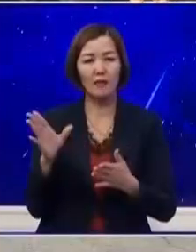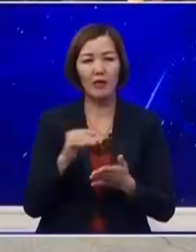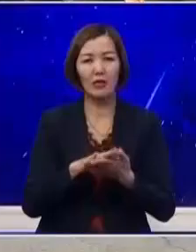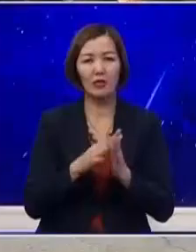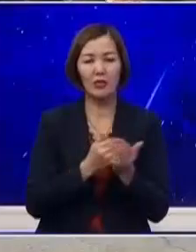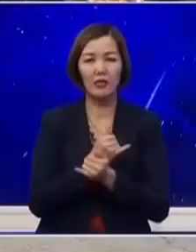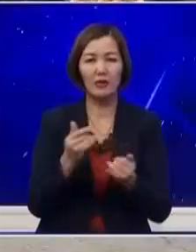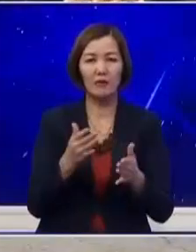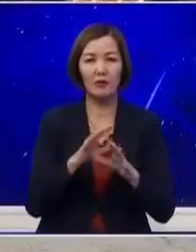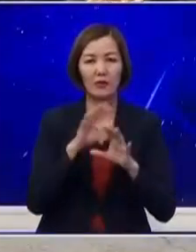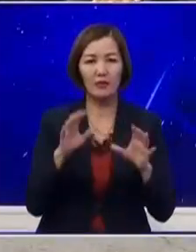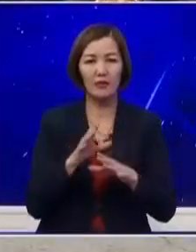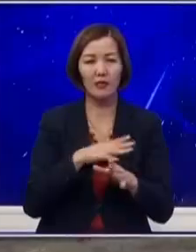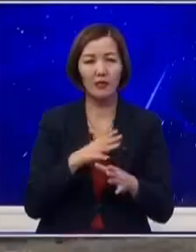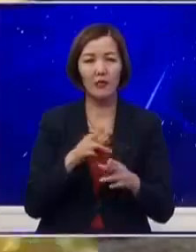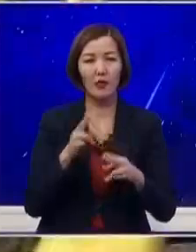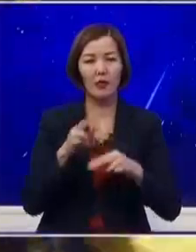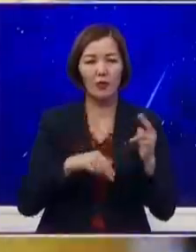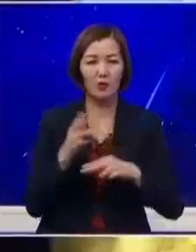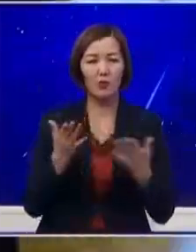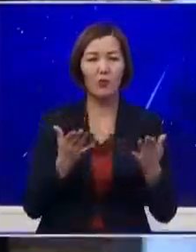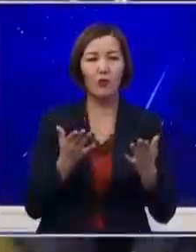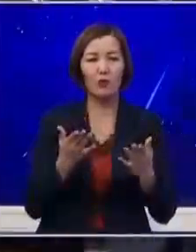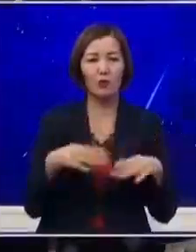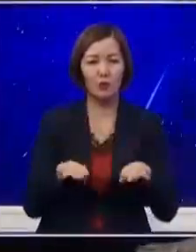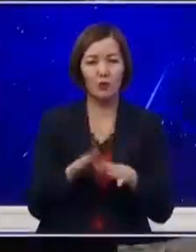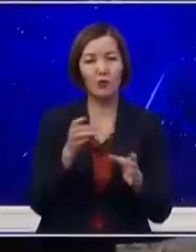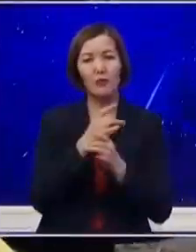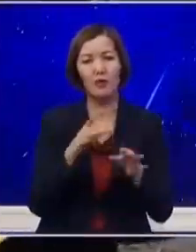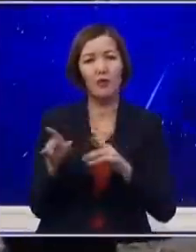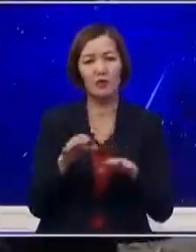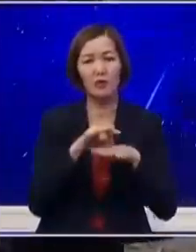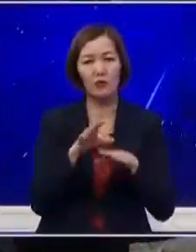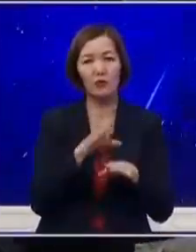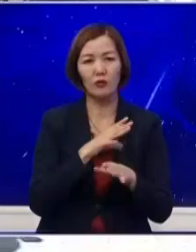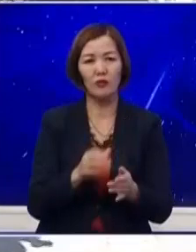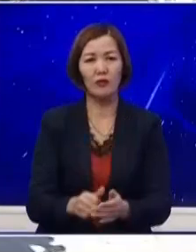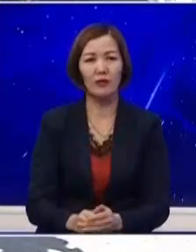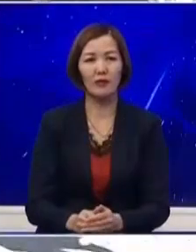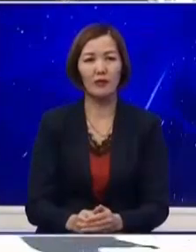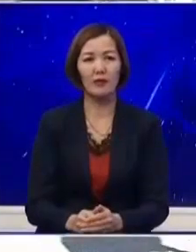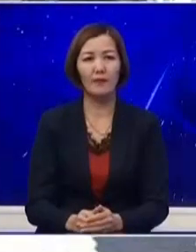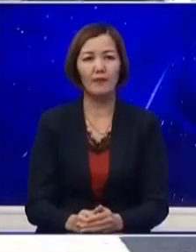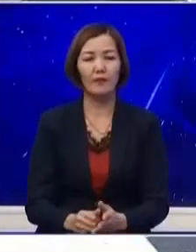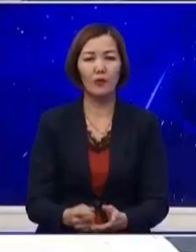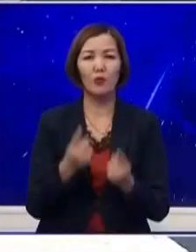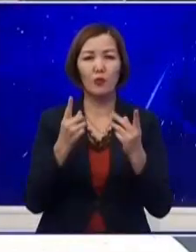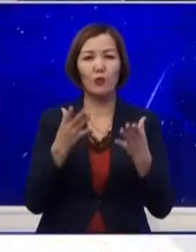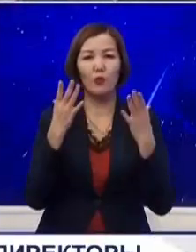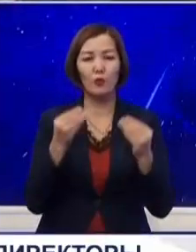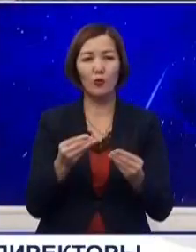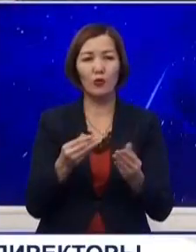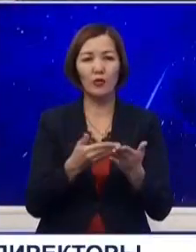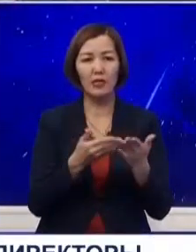жағдайды қамтамасыз етеді. Тіпті көңіл күйлерін көтеру үшін осындай мерекелік шаралар өткізіп тұрады. Ұлыстың ұлы күні мол